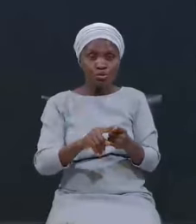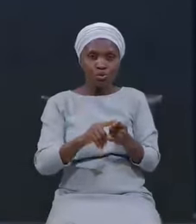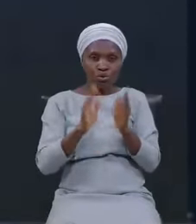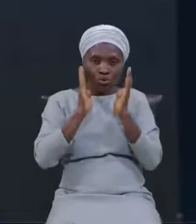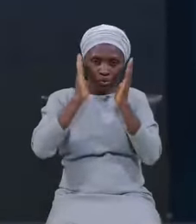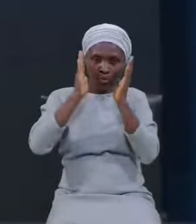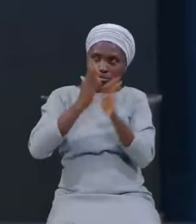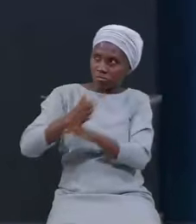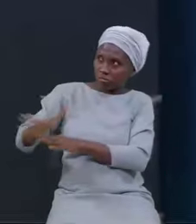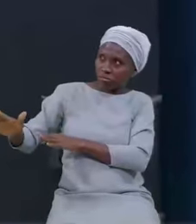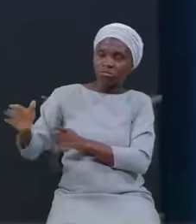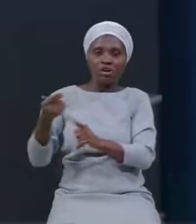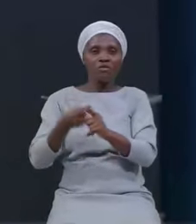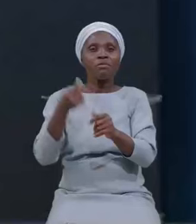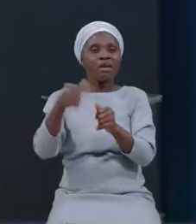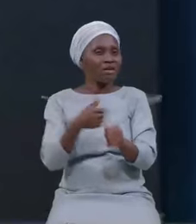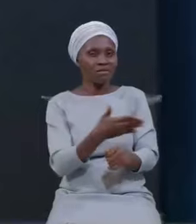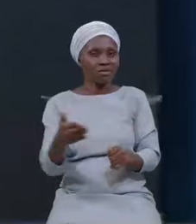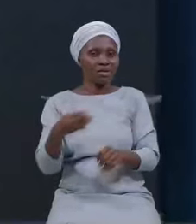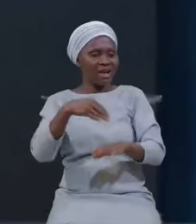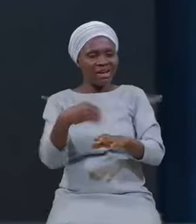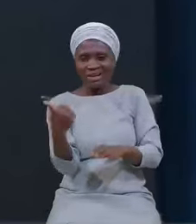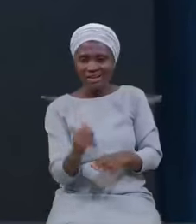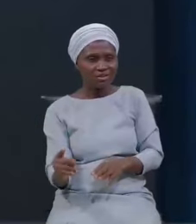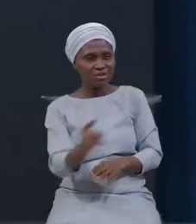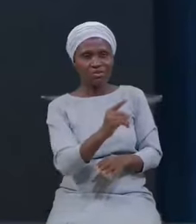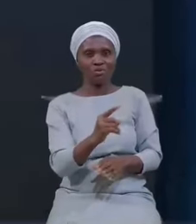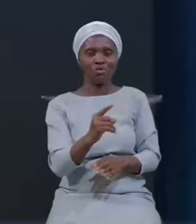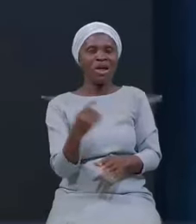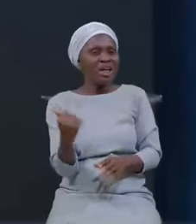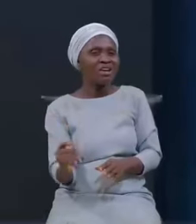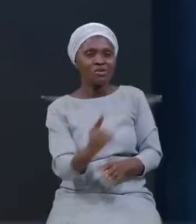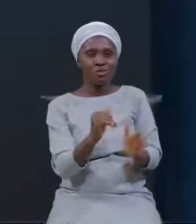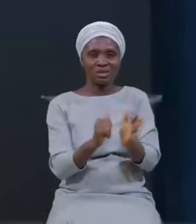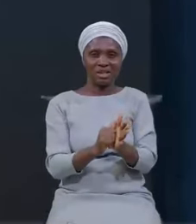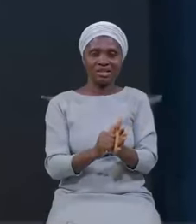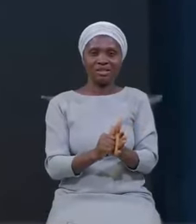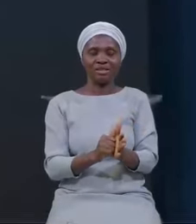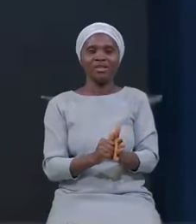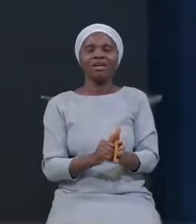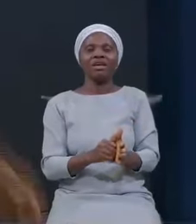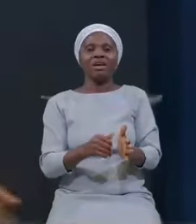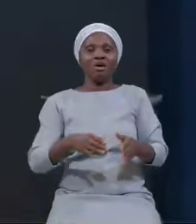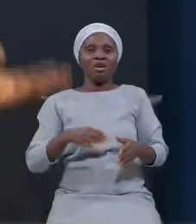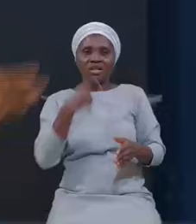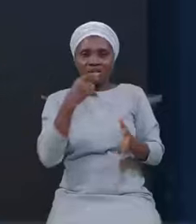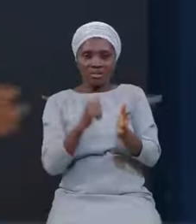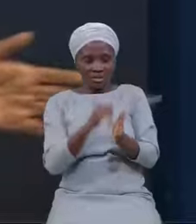chacun maintenant, et tous ceux-là qui, il devait détourner les regards de tous ceux-là, donc